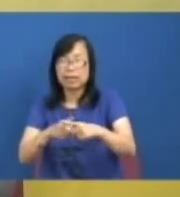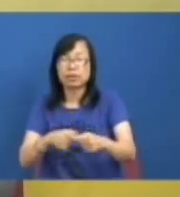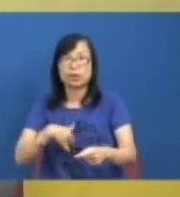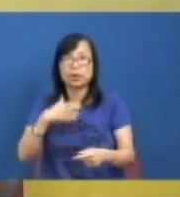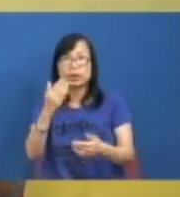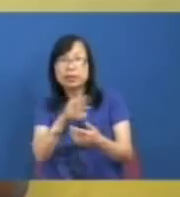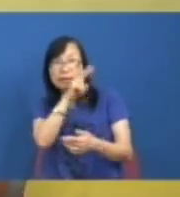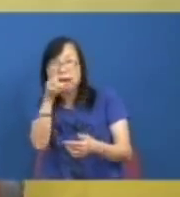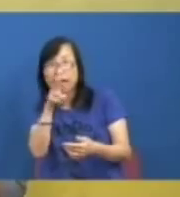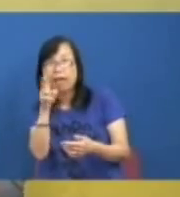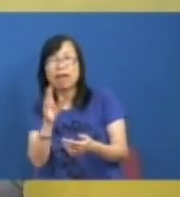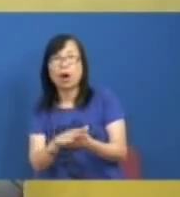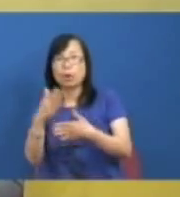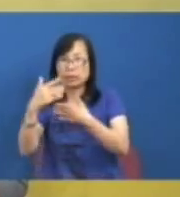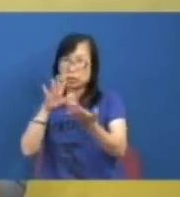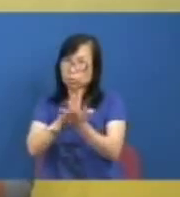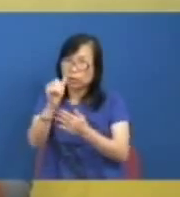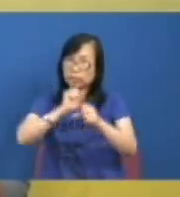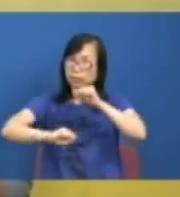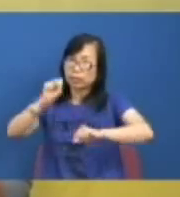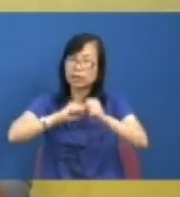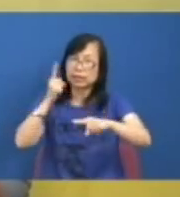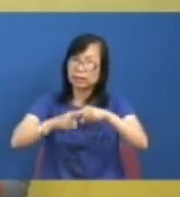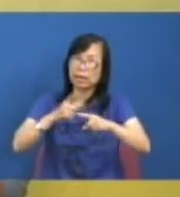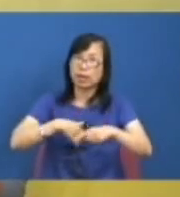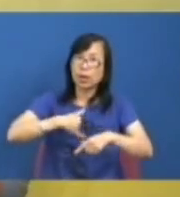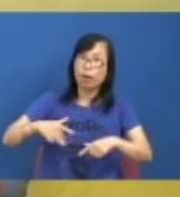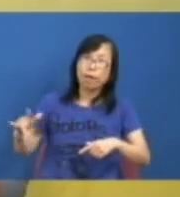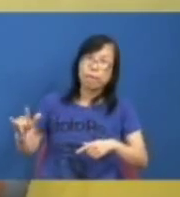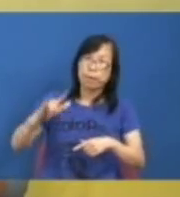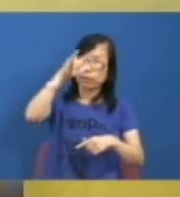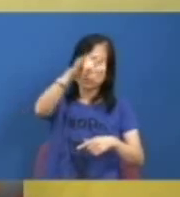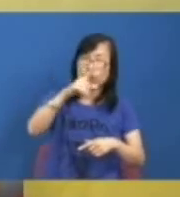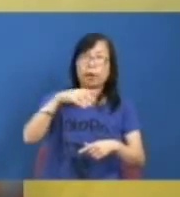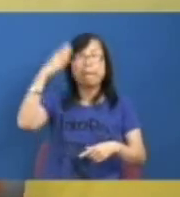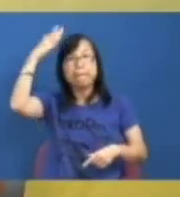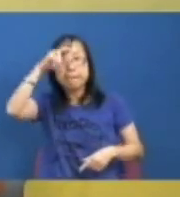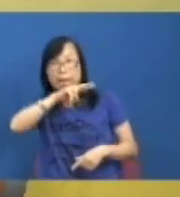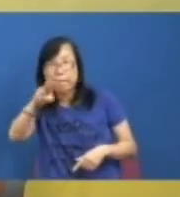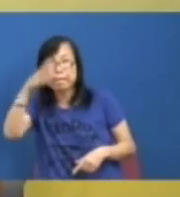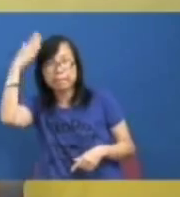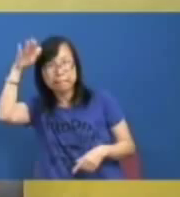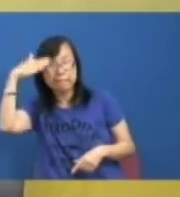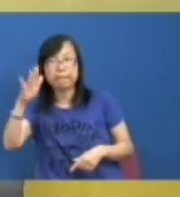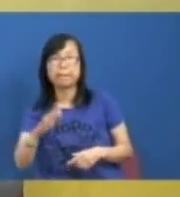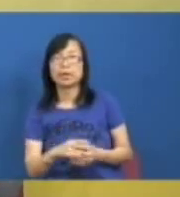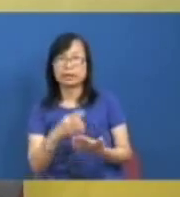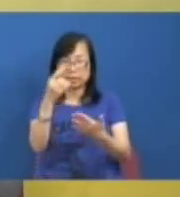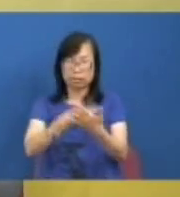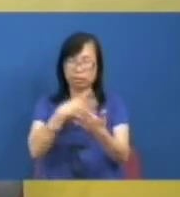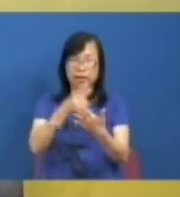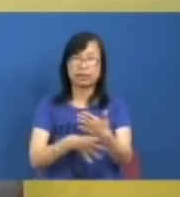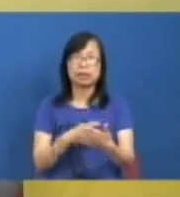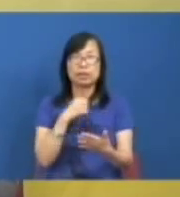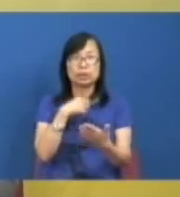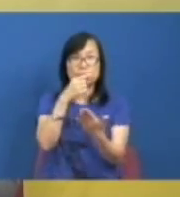師或者我們專業動力其他委員一樣，實地去考察，去到當地理解到其實條例就有這樣的